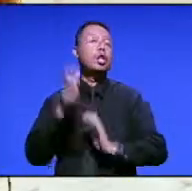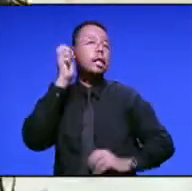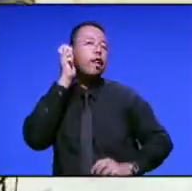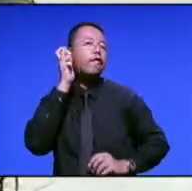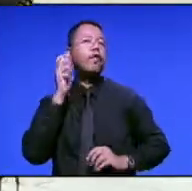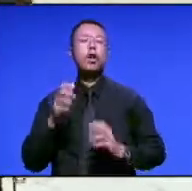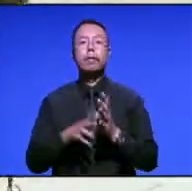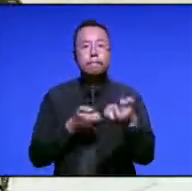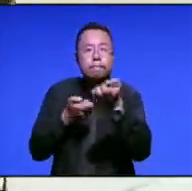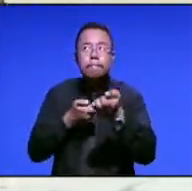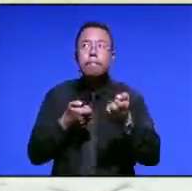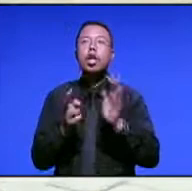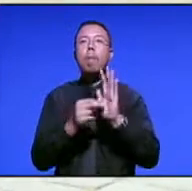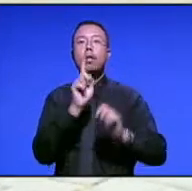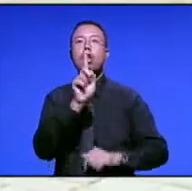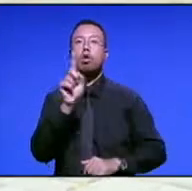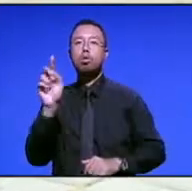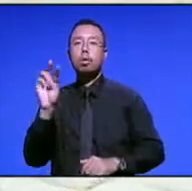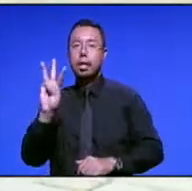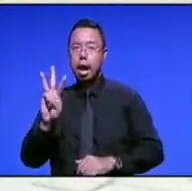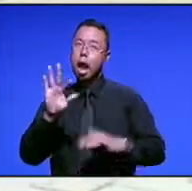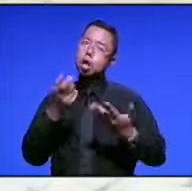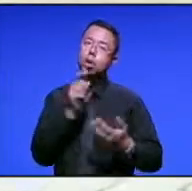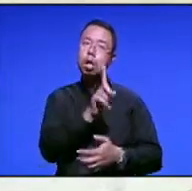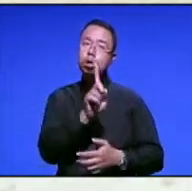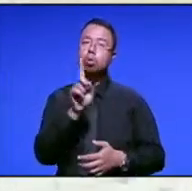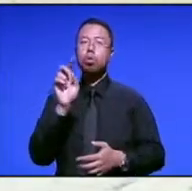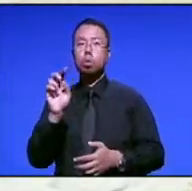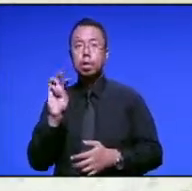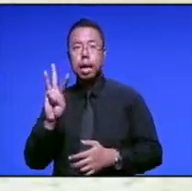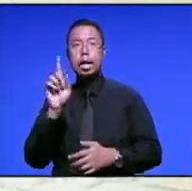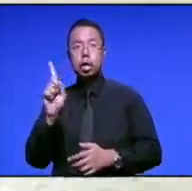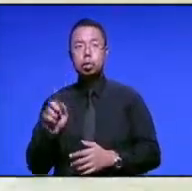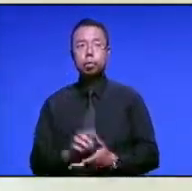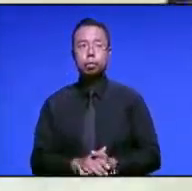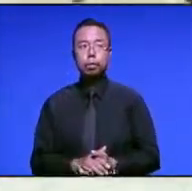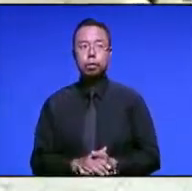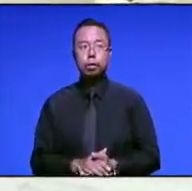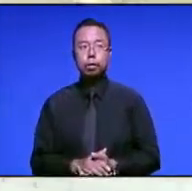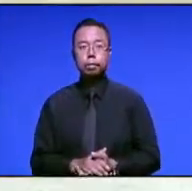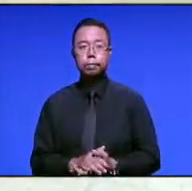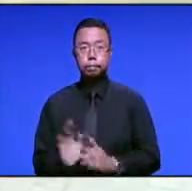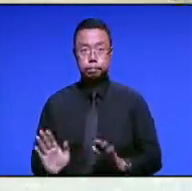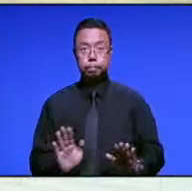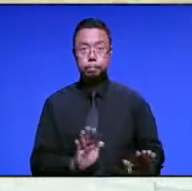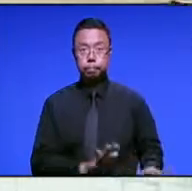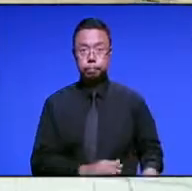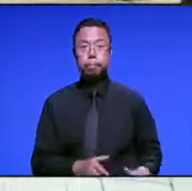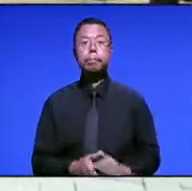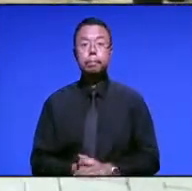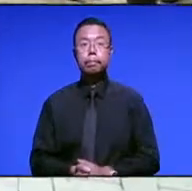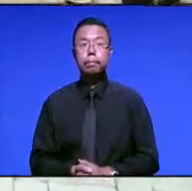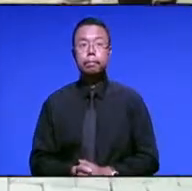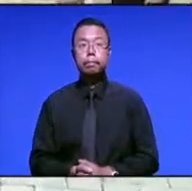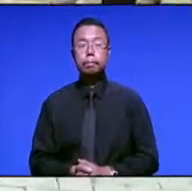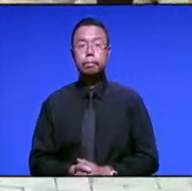Pemadam Kebakaran di nomor telepon 113 atau 1131. Reza Helmi, Arif Yunan, Jakarta.